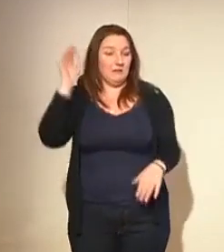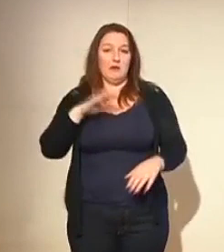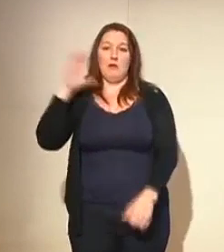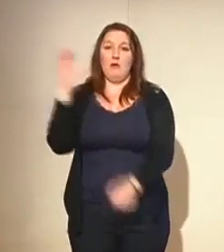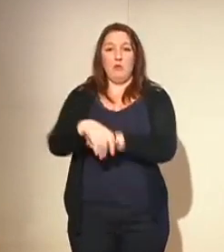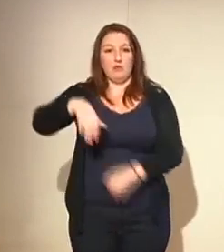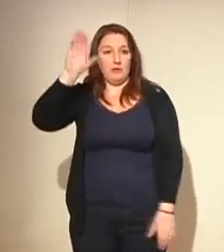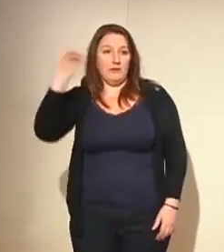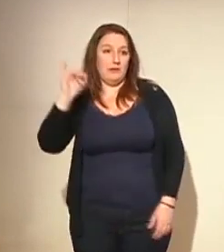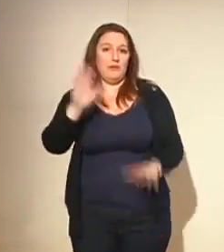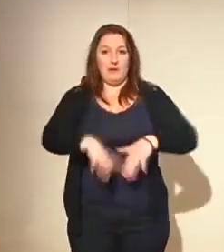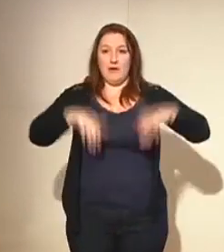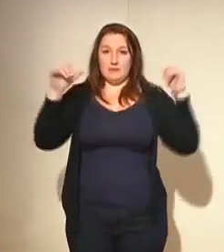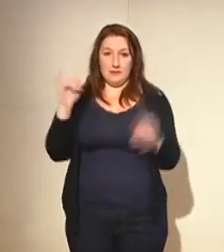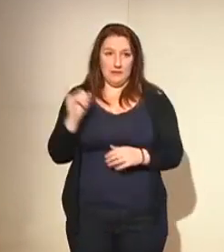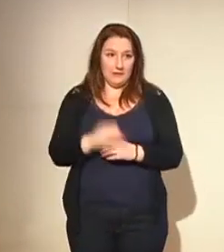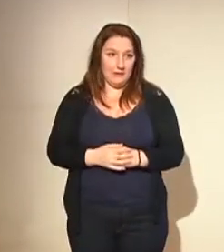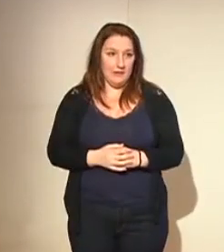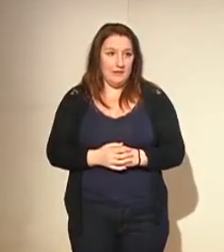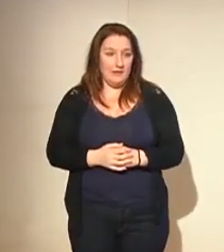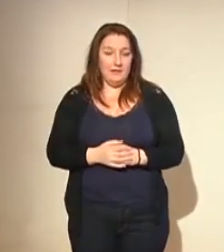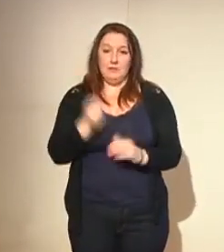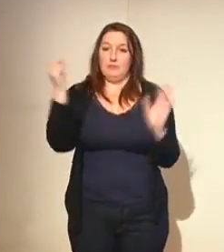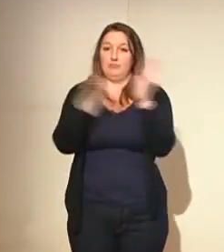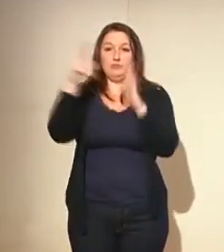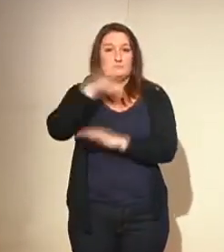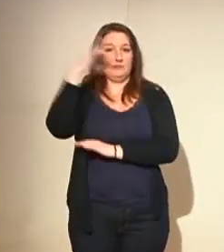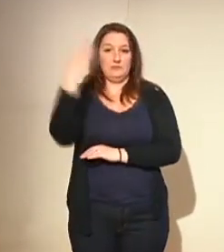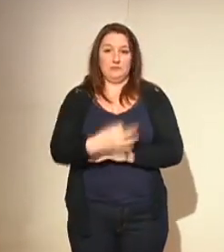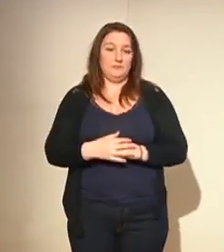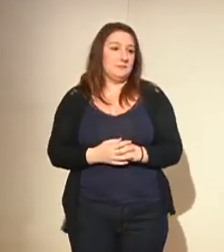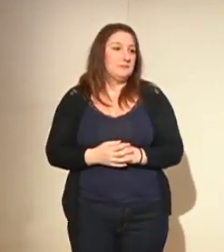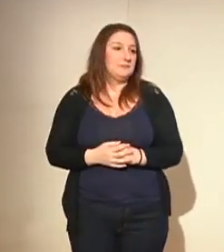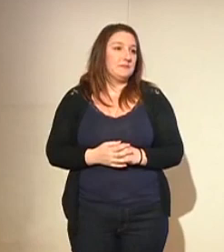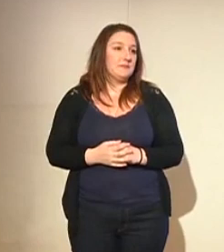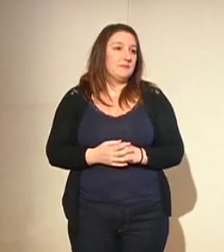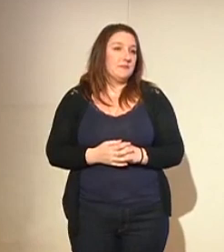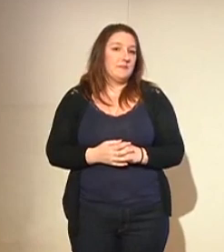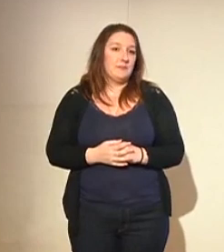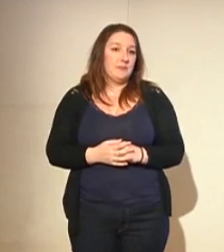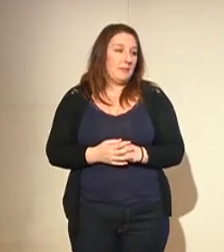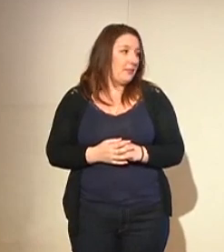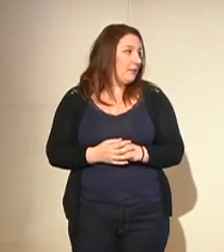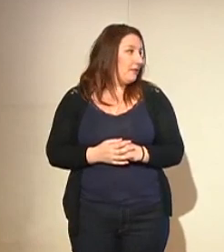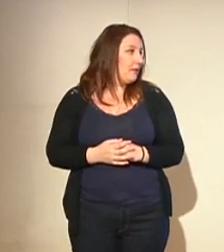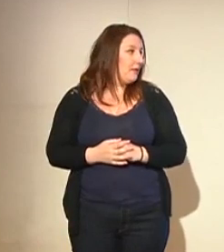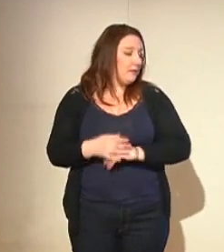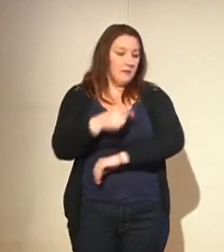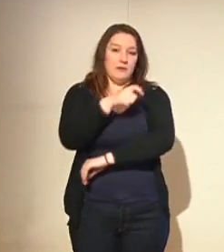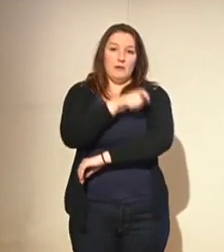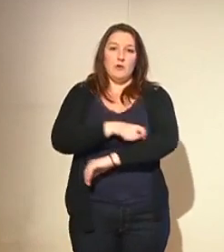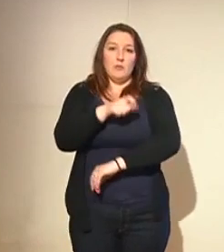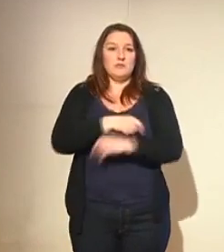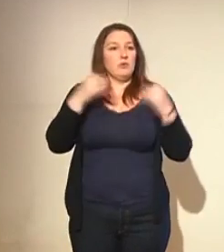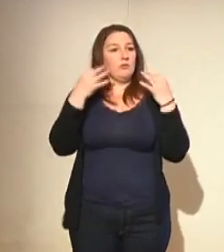contre qui s'abstient adopté à l'unanimité commission temps libre